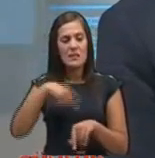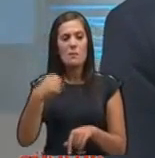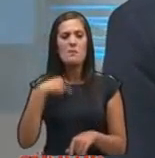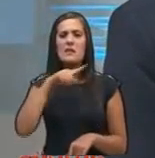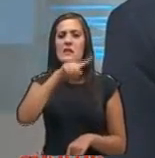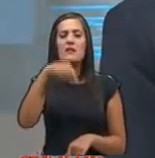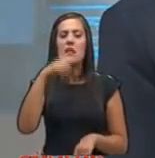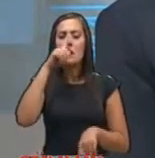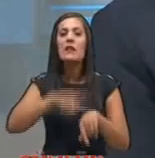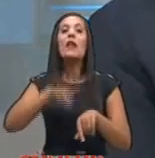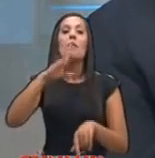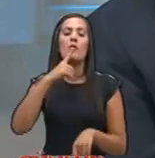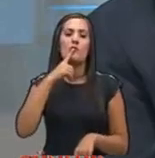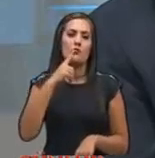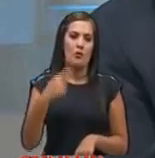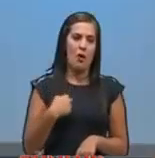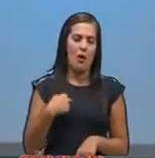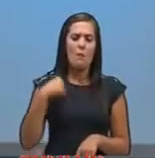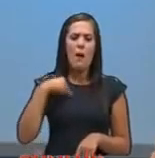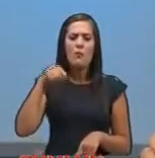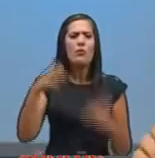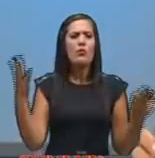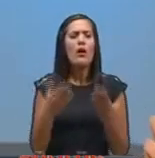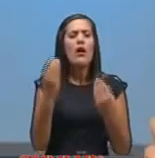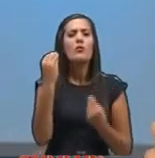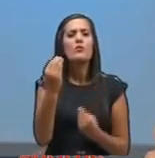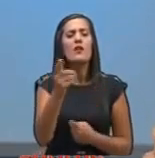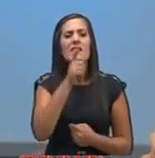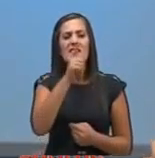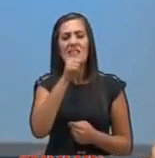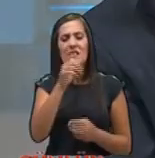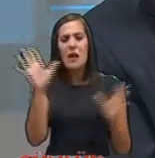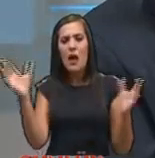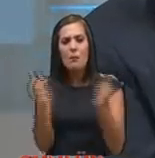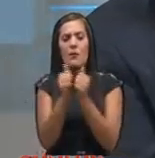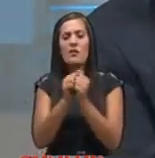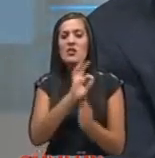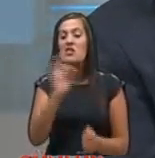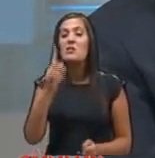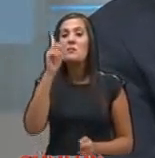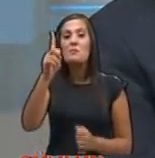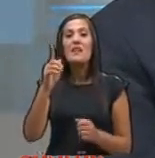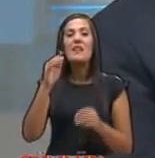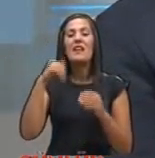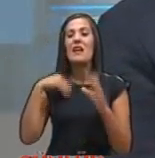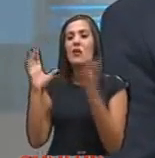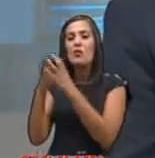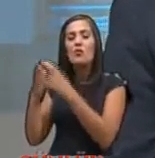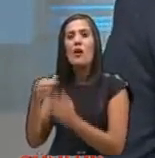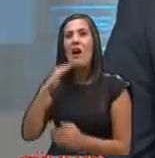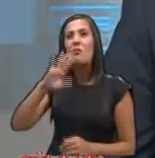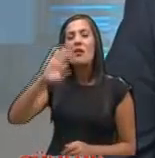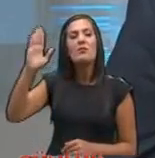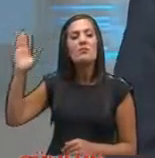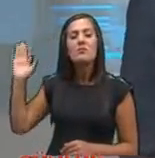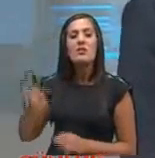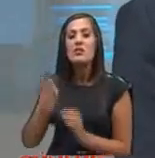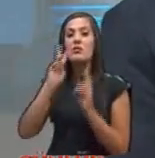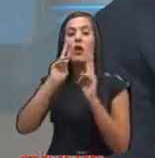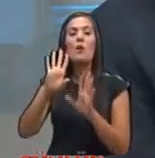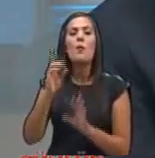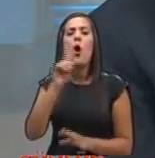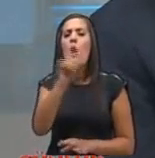size inanamıyoruz diyor. Demek yani ben ki bu kadar güzel sesi bir arada hiç görmedim, hiçbir kampanyada görmedim diyen